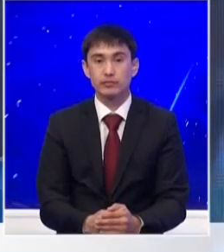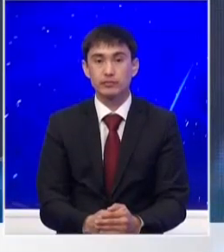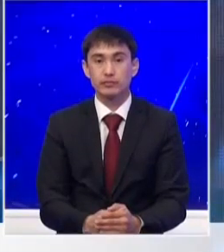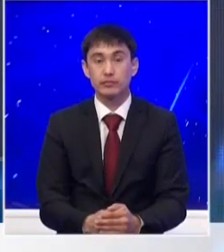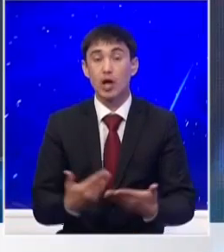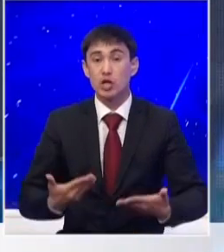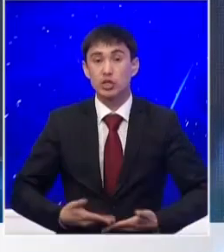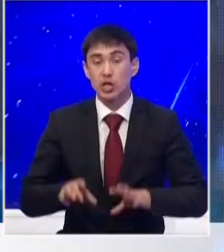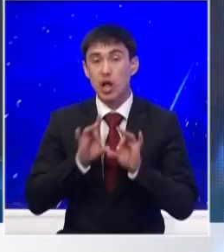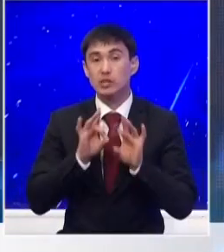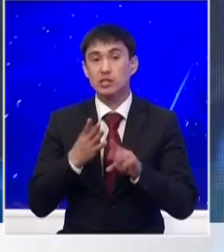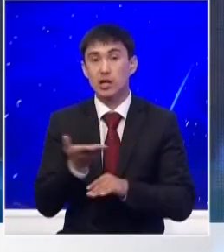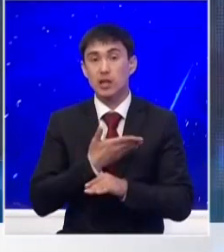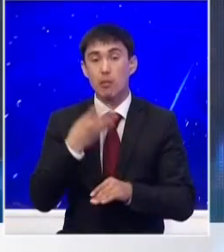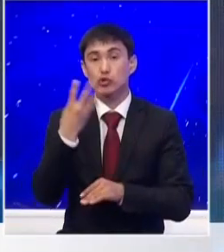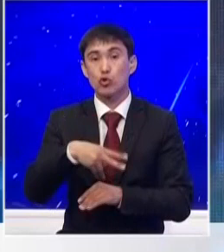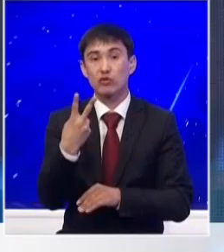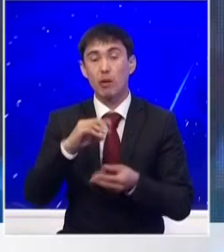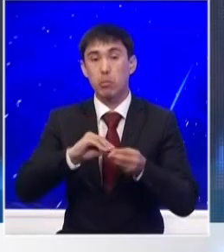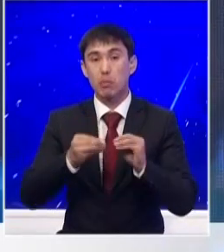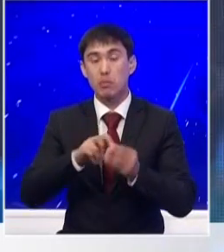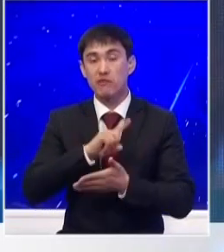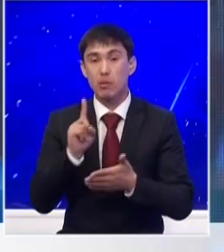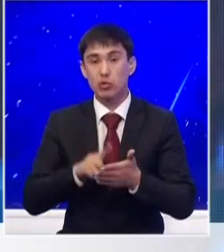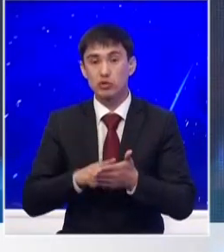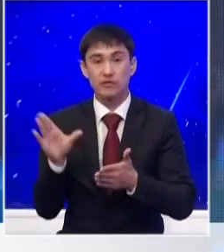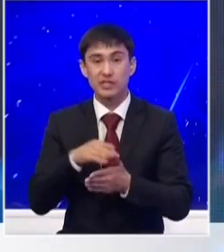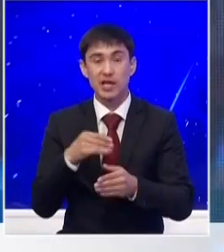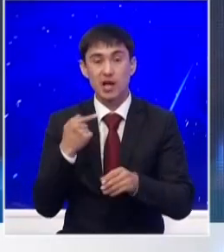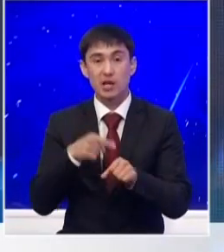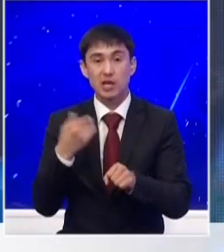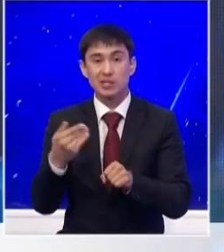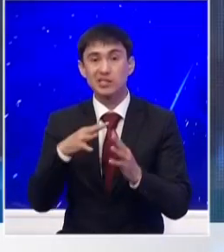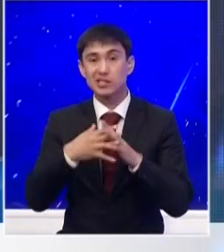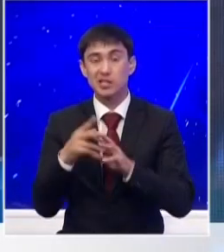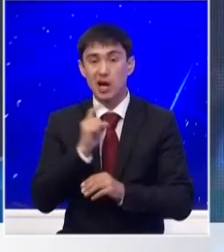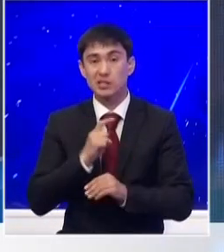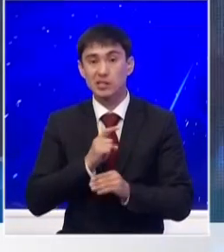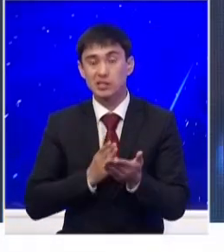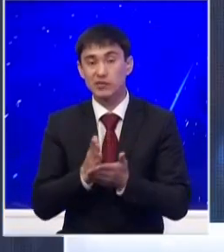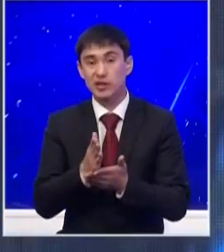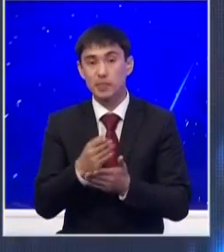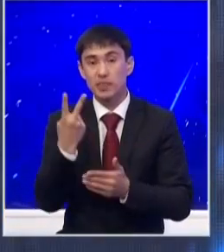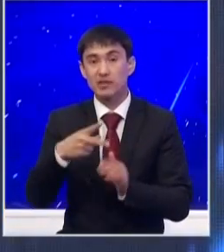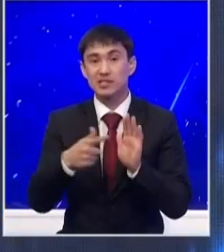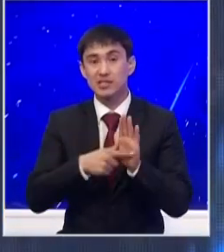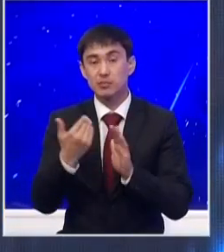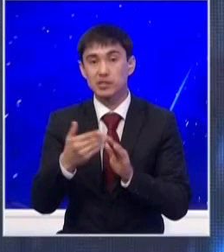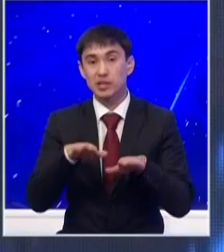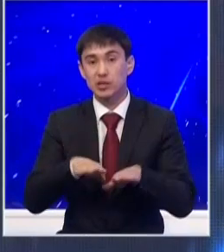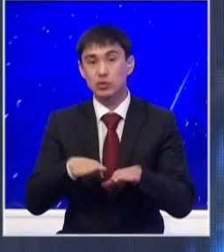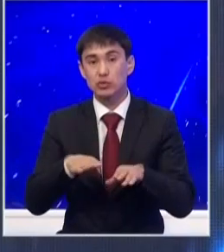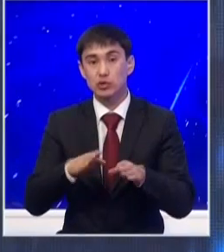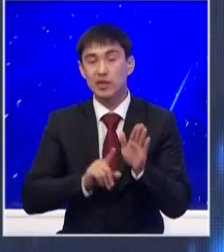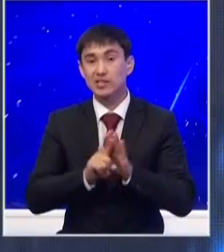жители рассказали нам о 42 проблемных вопросах вся не касаются сельскохозяйственной сферы 27 из них находится